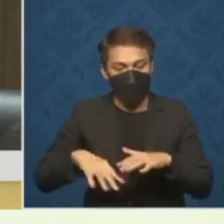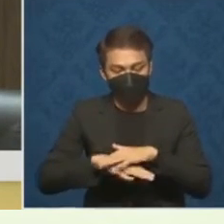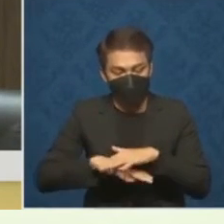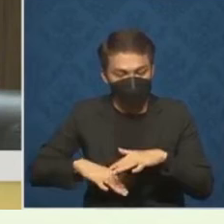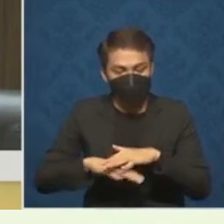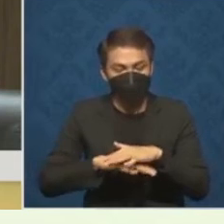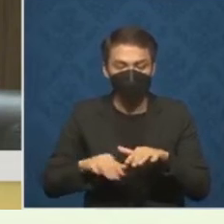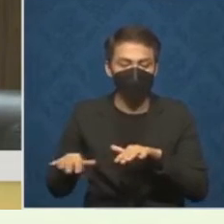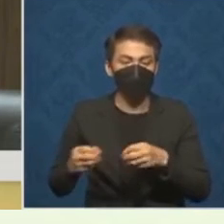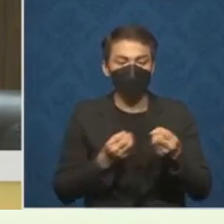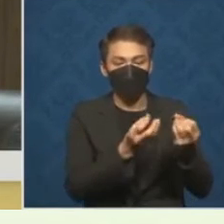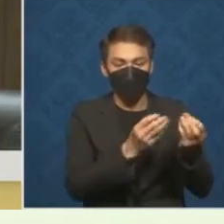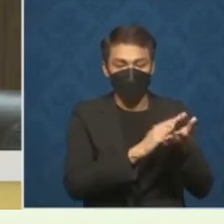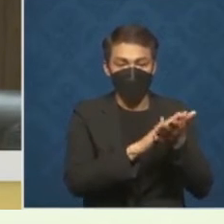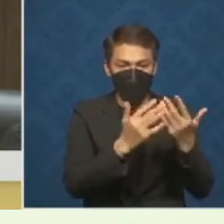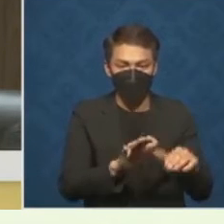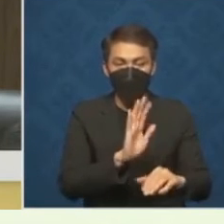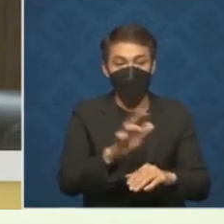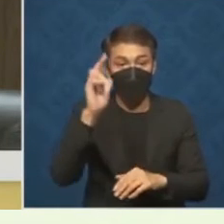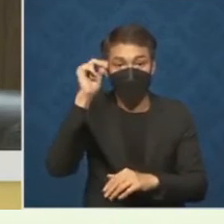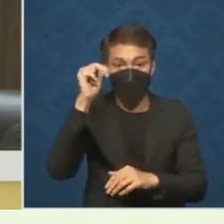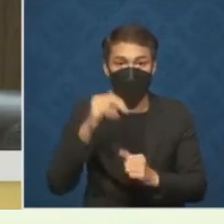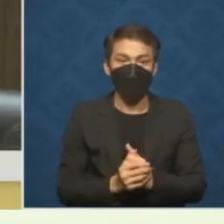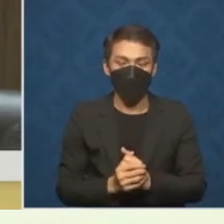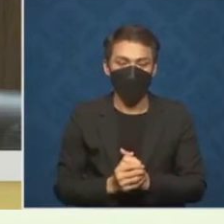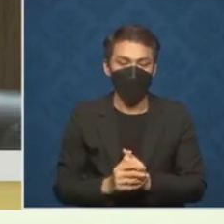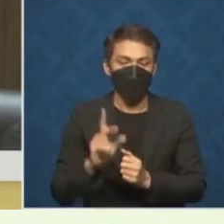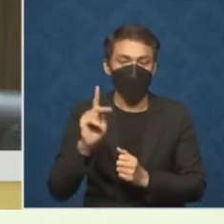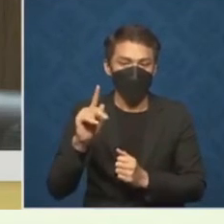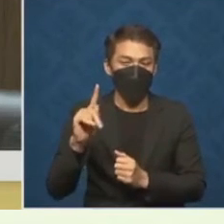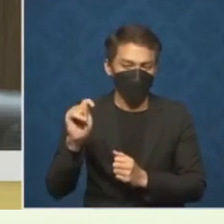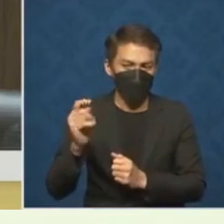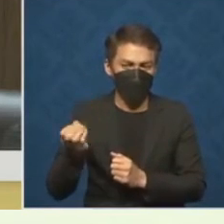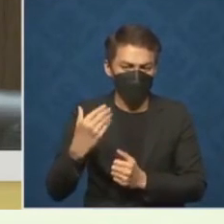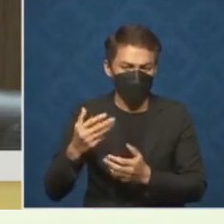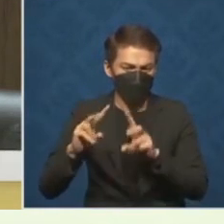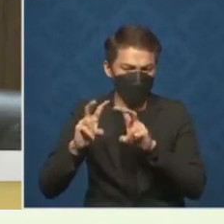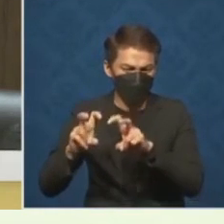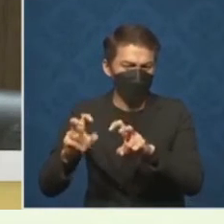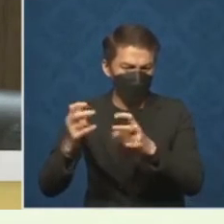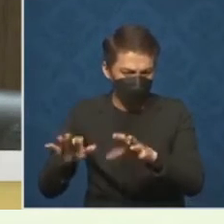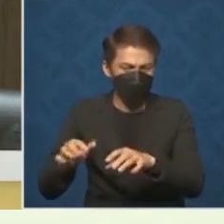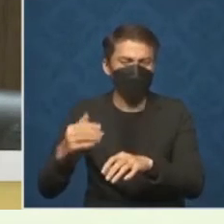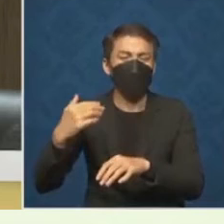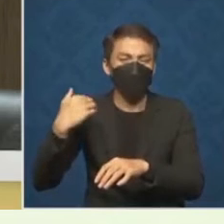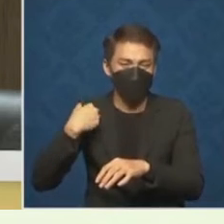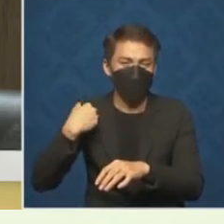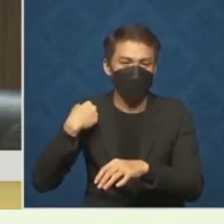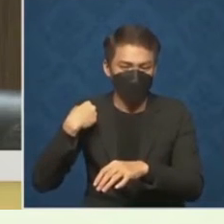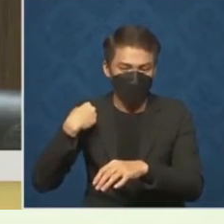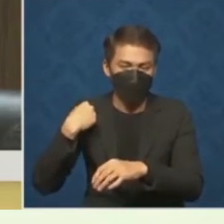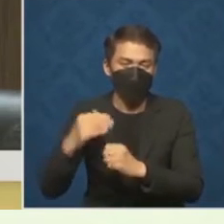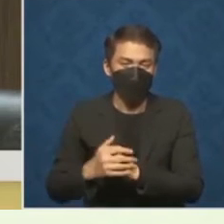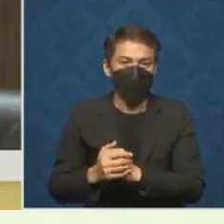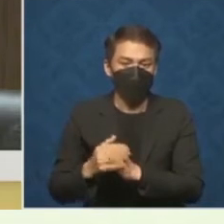ครับสรุปกกต.ก็วินิจฉัยว่าคลิปซื้อเสียงที่เปิดสักครู่นี่นะมีมูลเรื่องเดียวเท่านั้นเองนะครับนะ